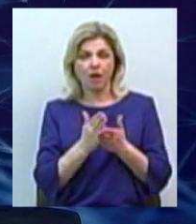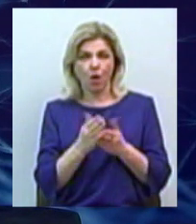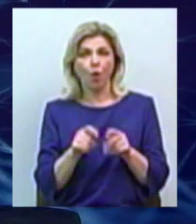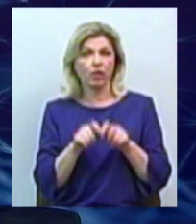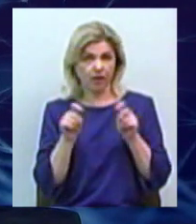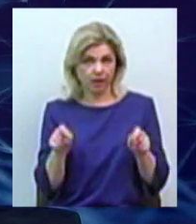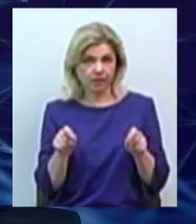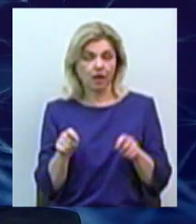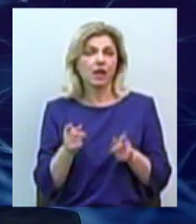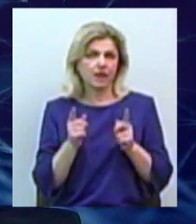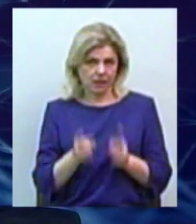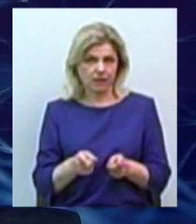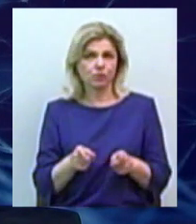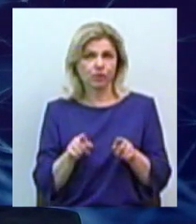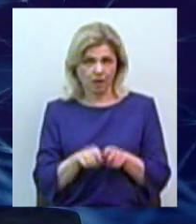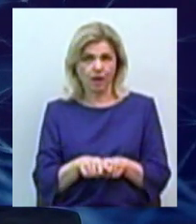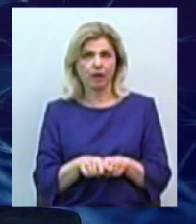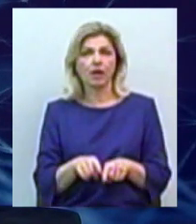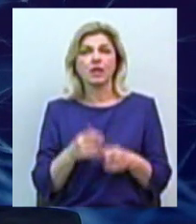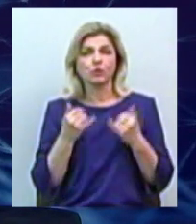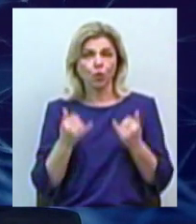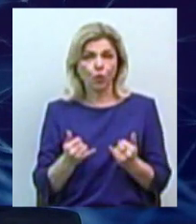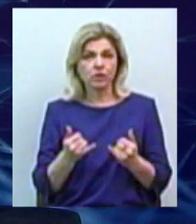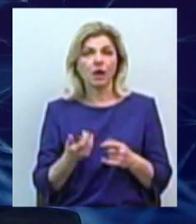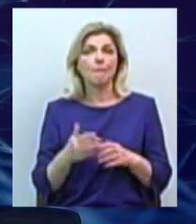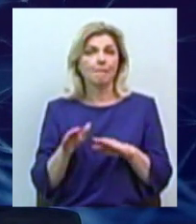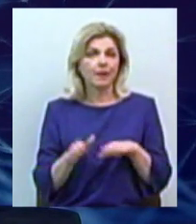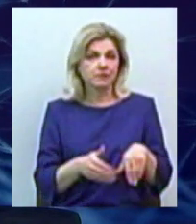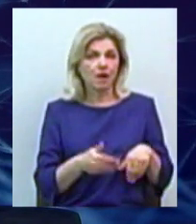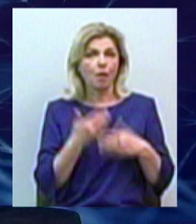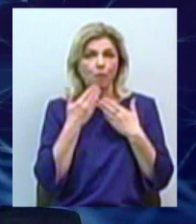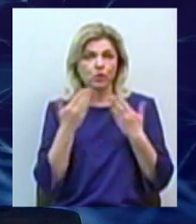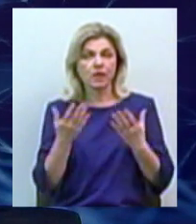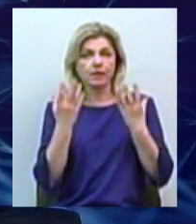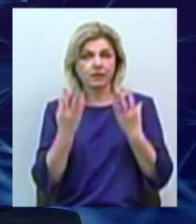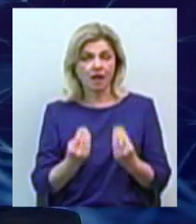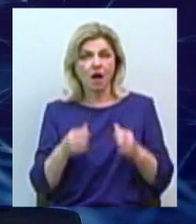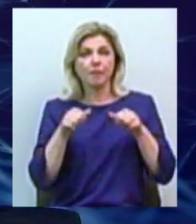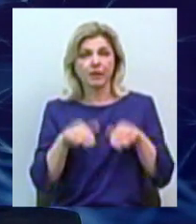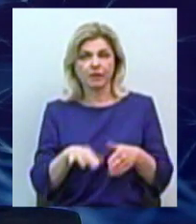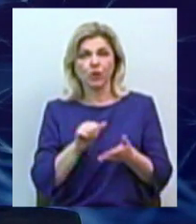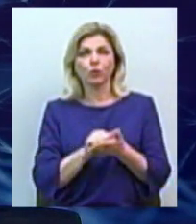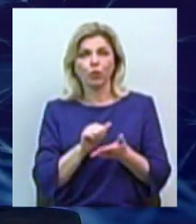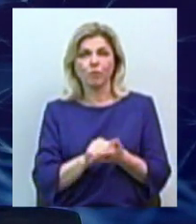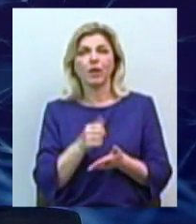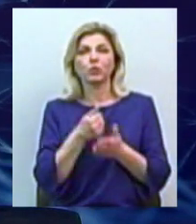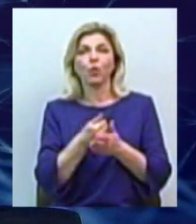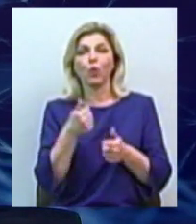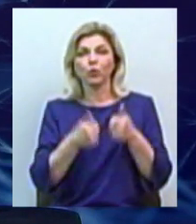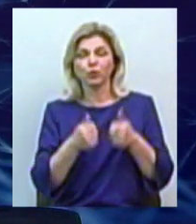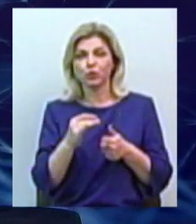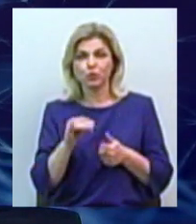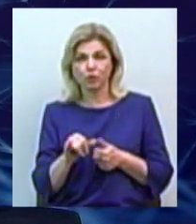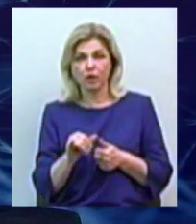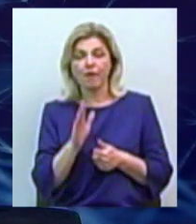І дійсно так, на сьогодні, вже після останнього дня прийняття документів до конкурсу, в